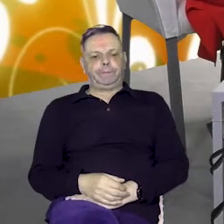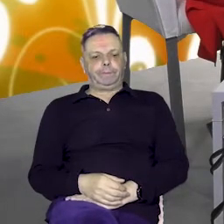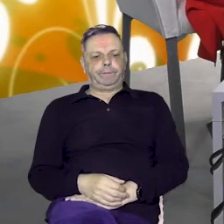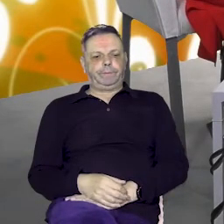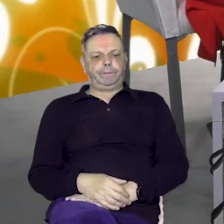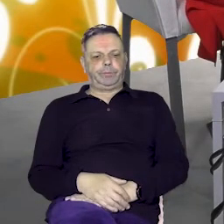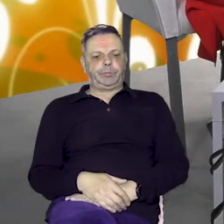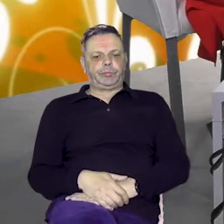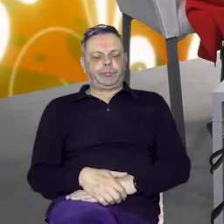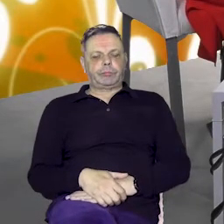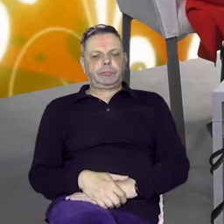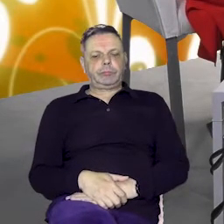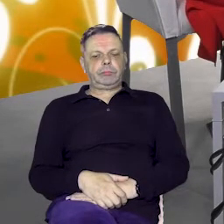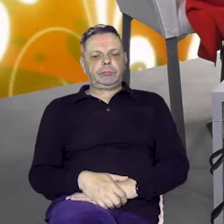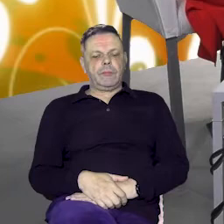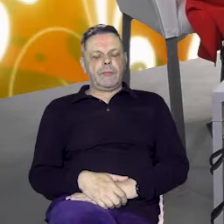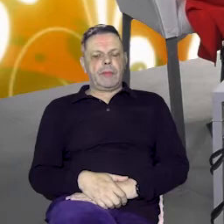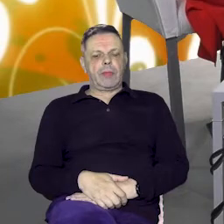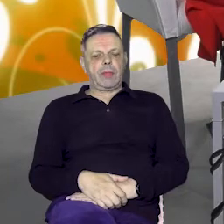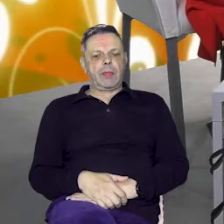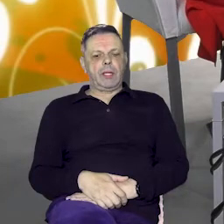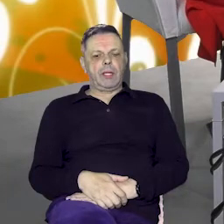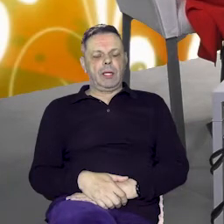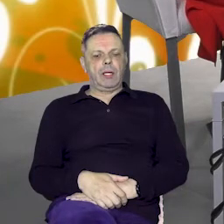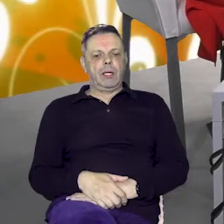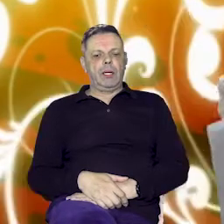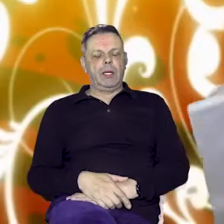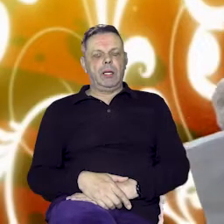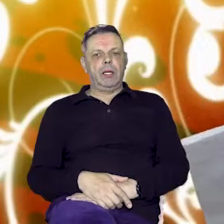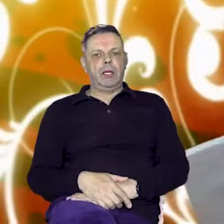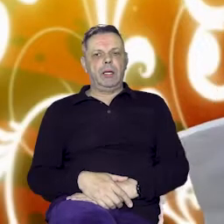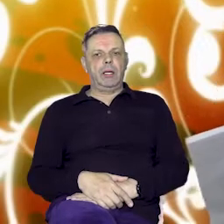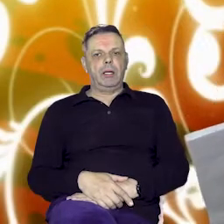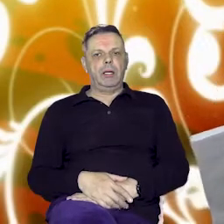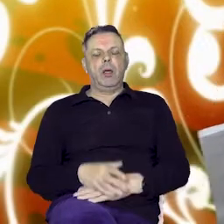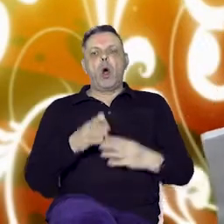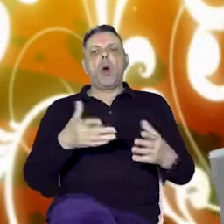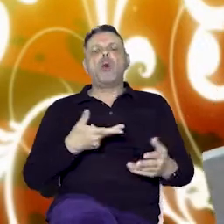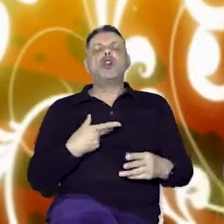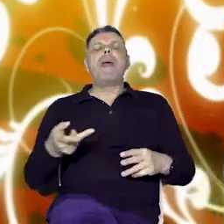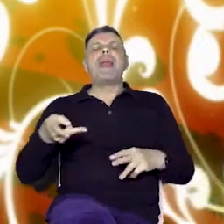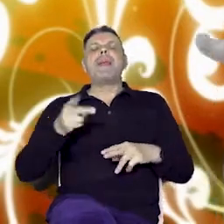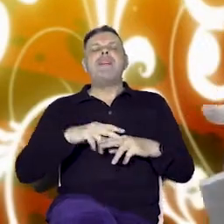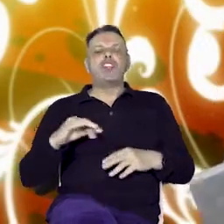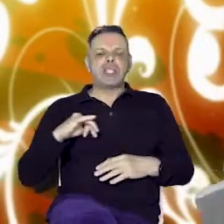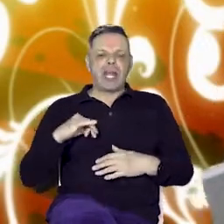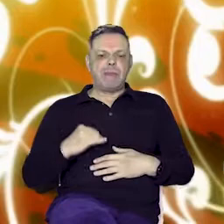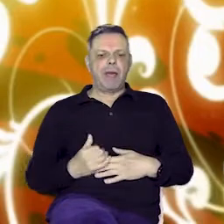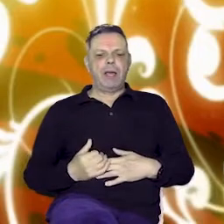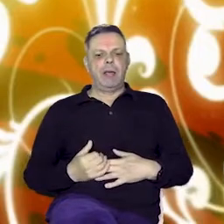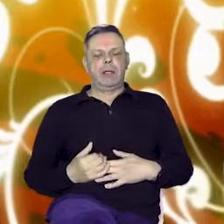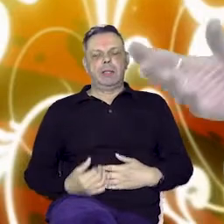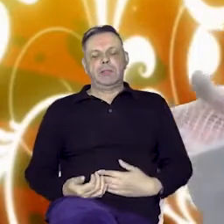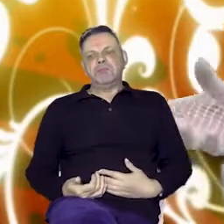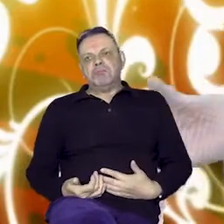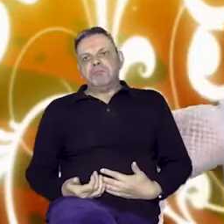gledaju. Eto. Znači, idemo dalje. Znači, ono što mene, profesorice, najviše zanima, ja običan laik,